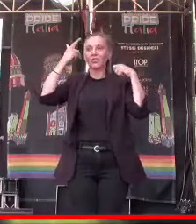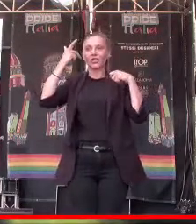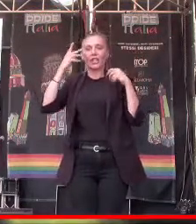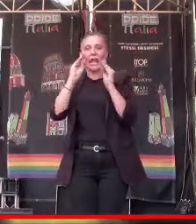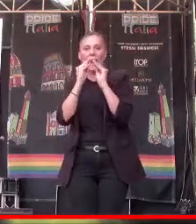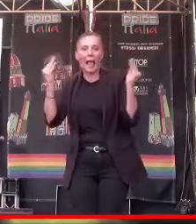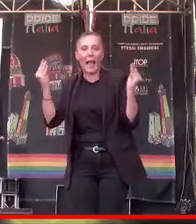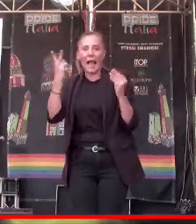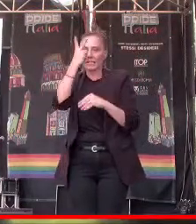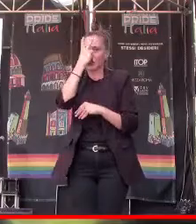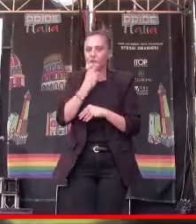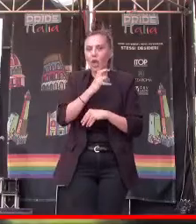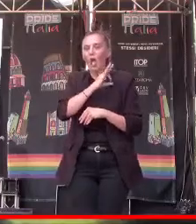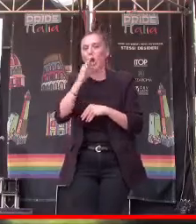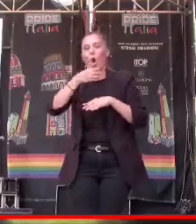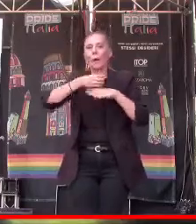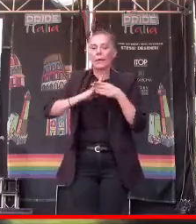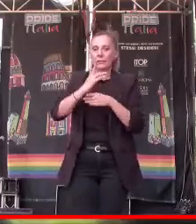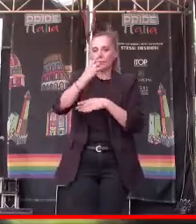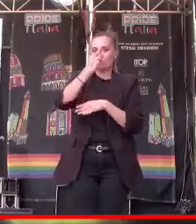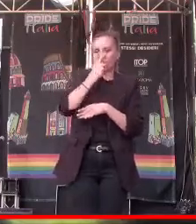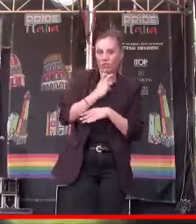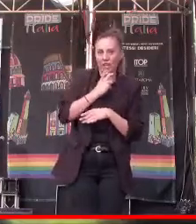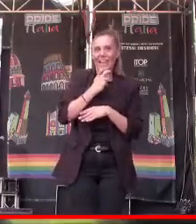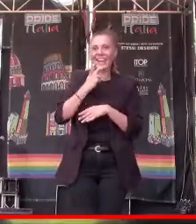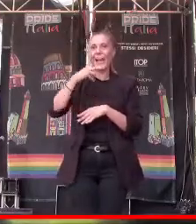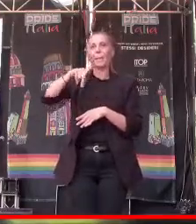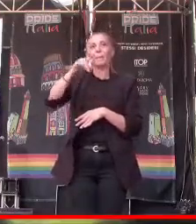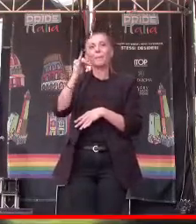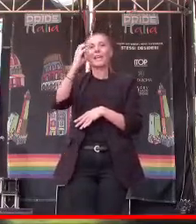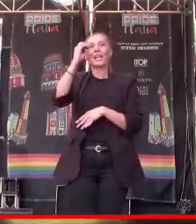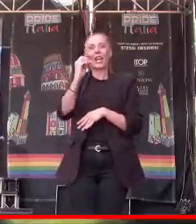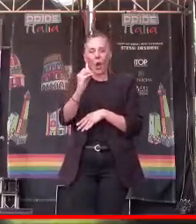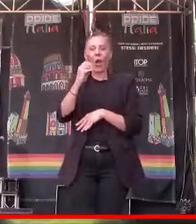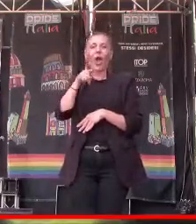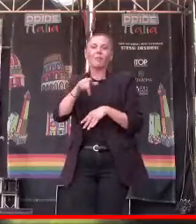ciechi o ipovedenti. PIU è un modo